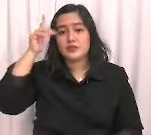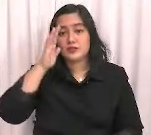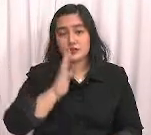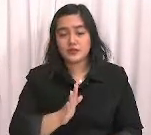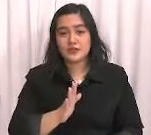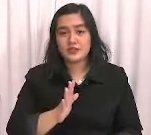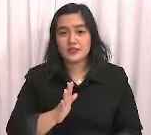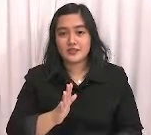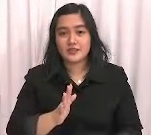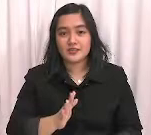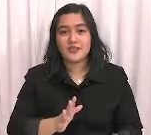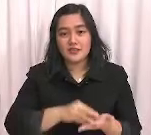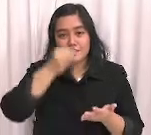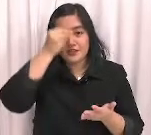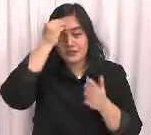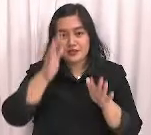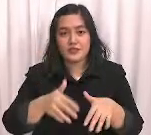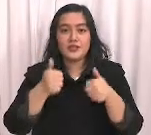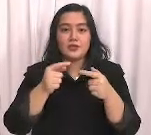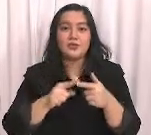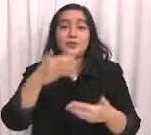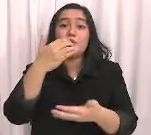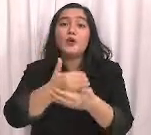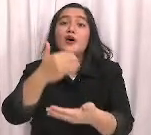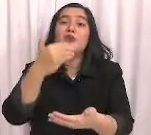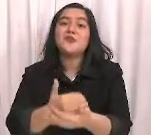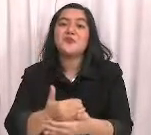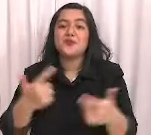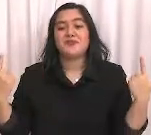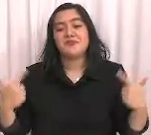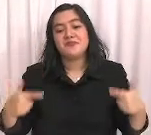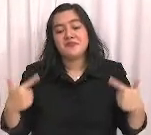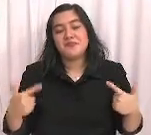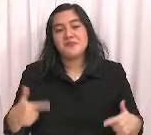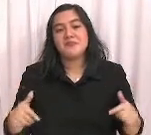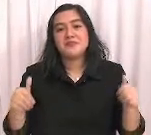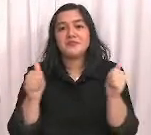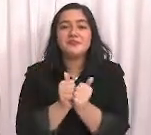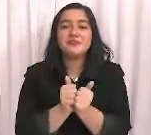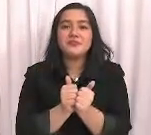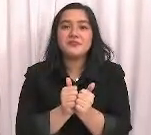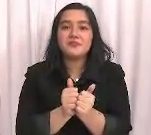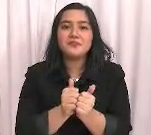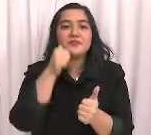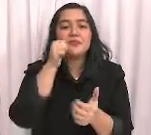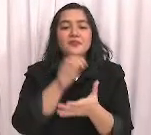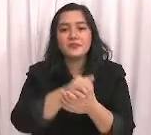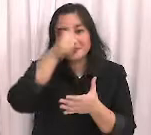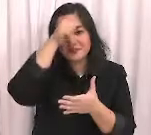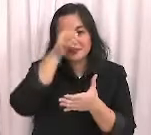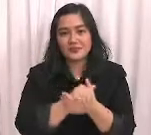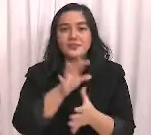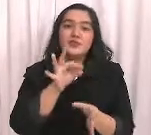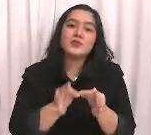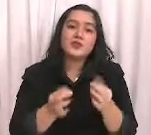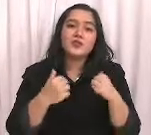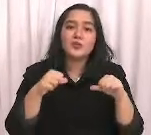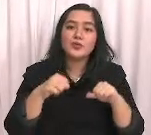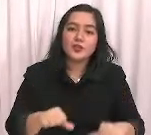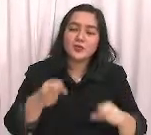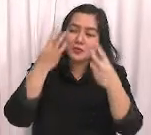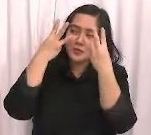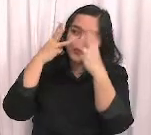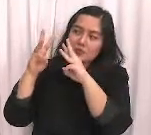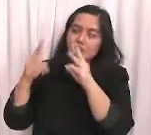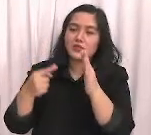sa gulo ng mag-asawa kapag patuloy na makinig sa ganitong klase ng programa. Kaya salamat daw po, Pastor Hill,